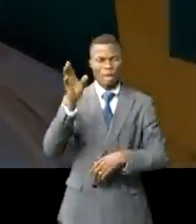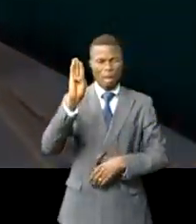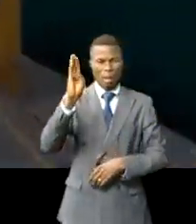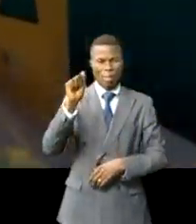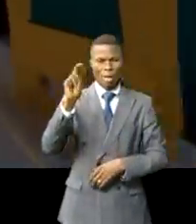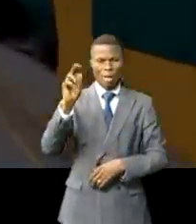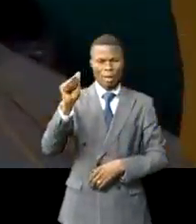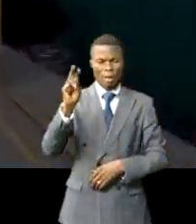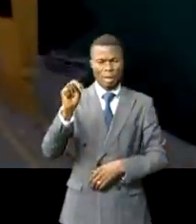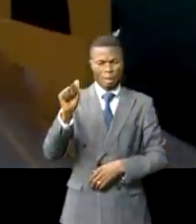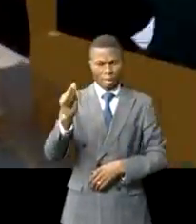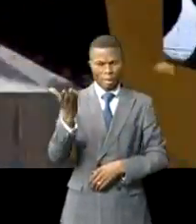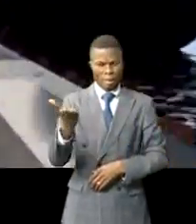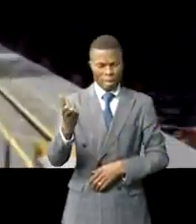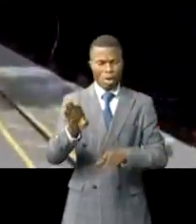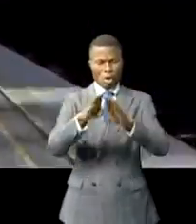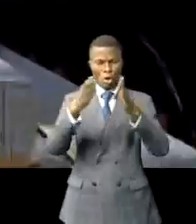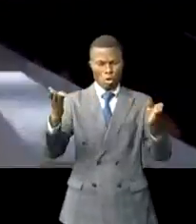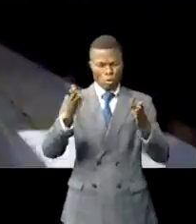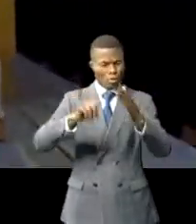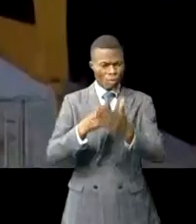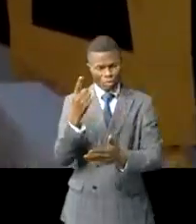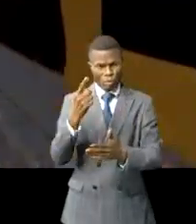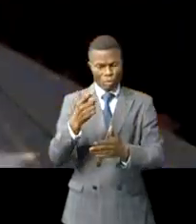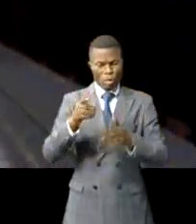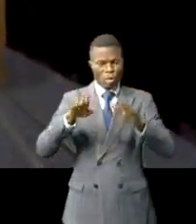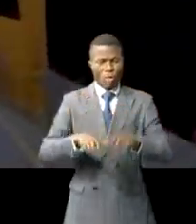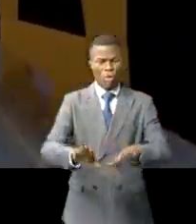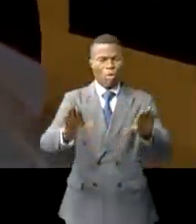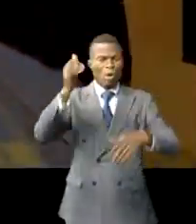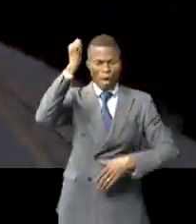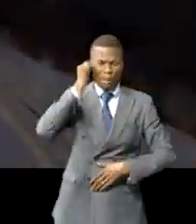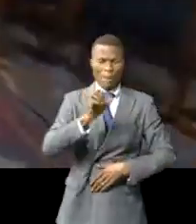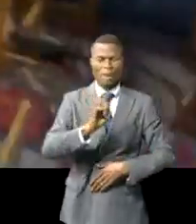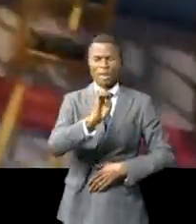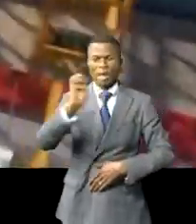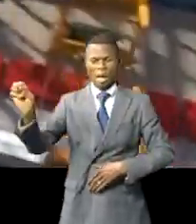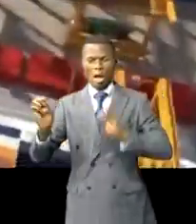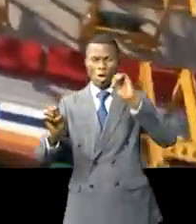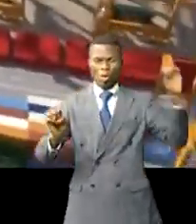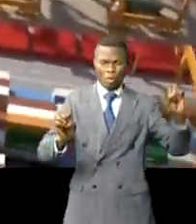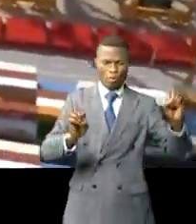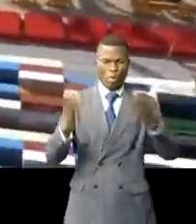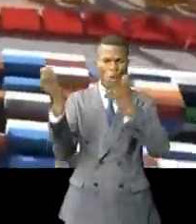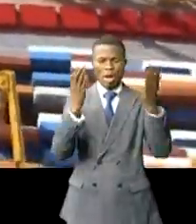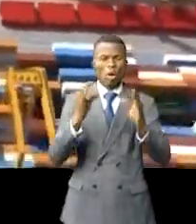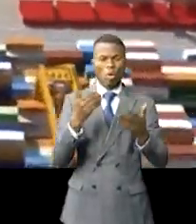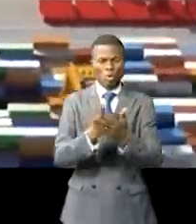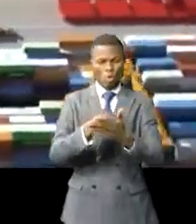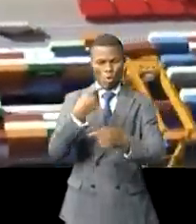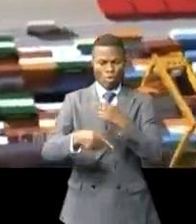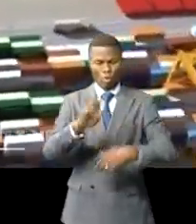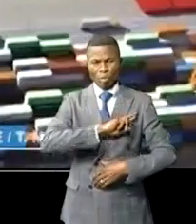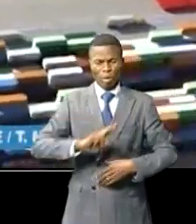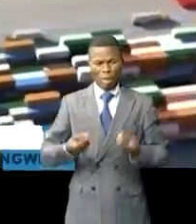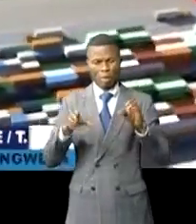ce projet de Banana et l'ouverture directe sur les lignes maritimes Est-Ouest, de nouveaux marchés pourront s'ouvrir à la République